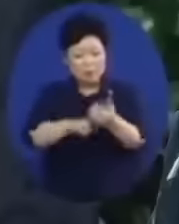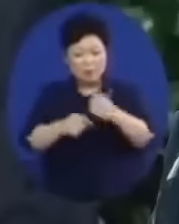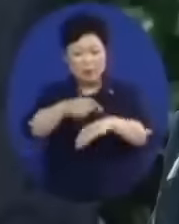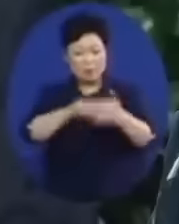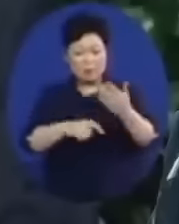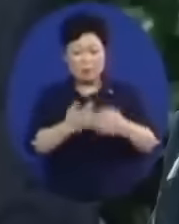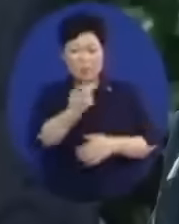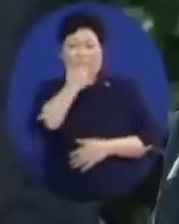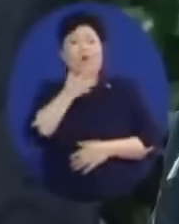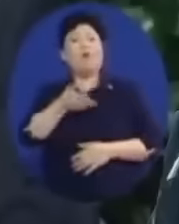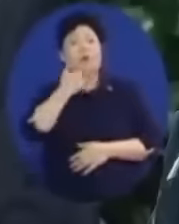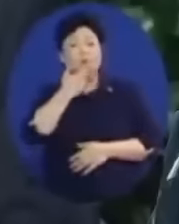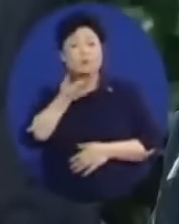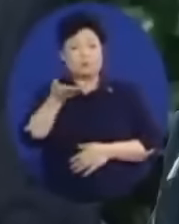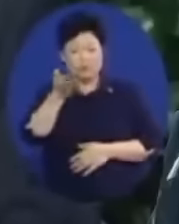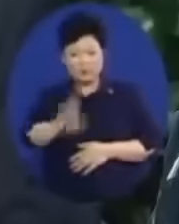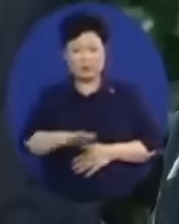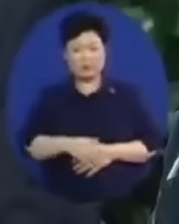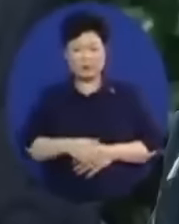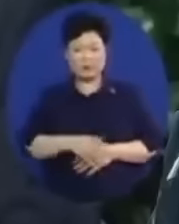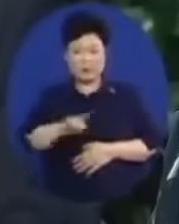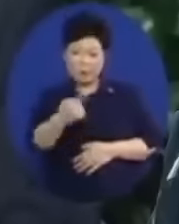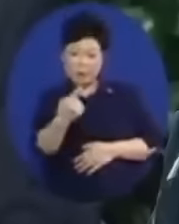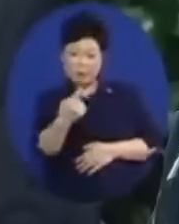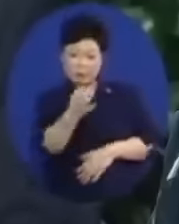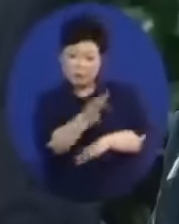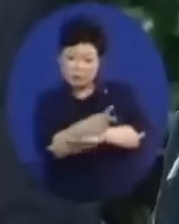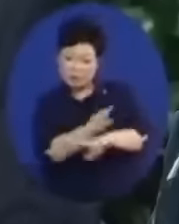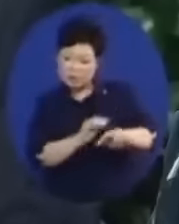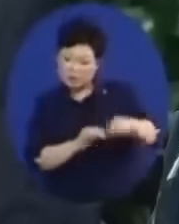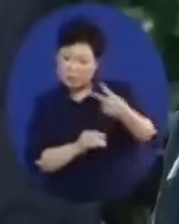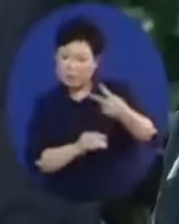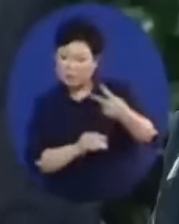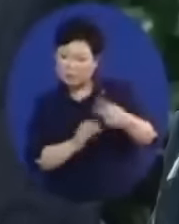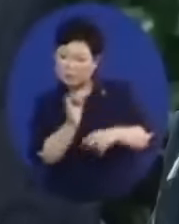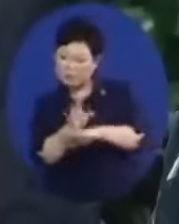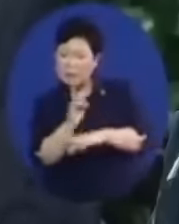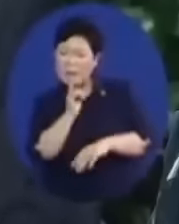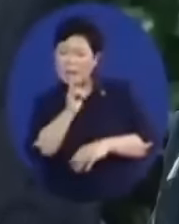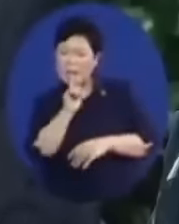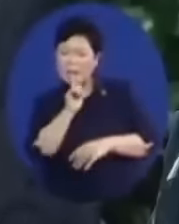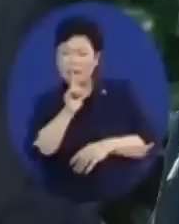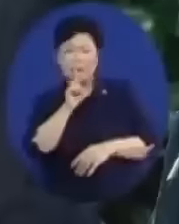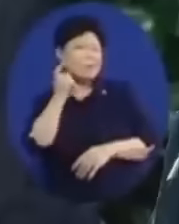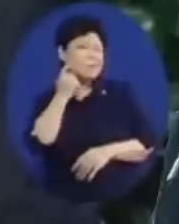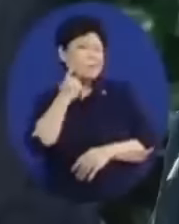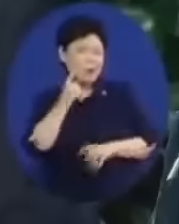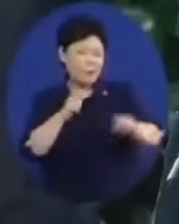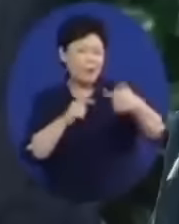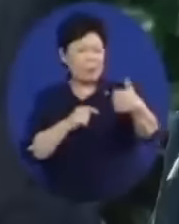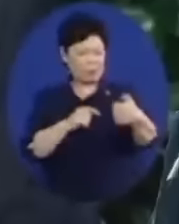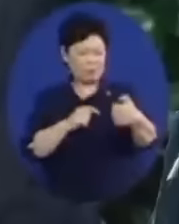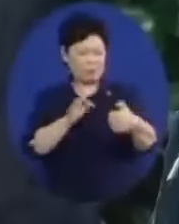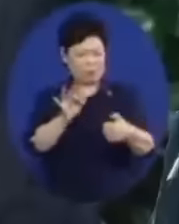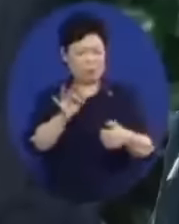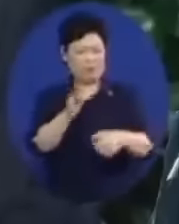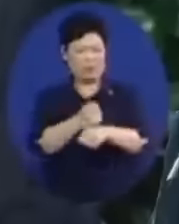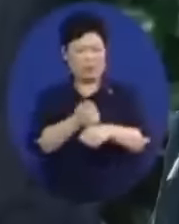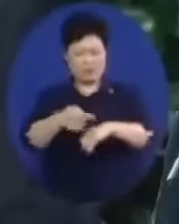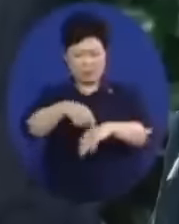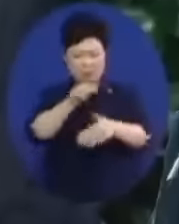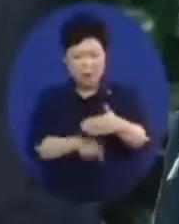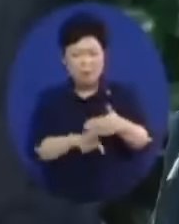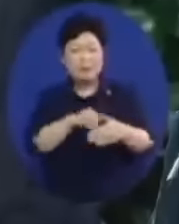없었어요. 100원 주고 사는 것도 200원 주고 샀다고 한 다음에 150원을 받고 그래도 마음에